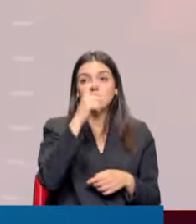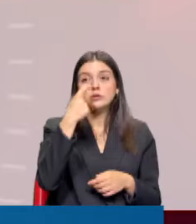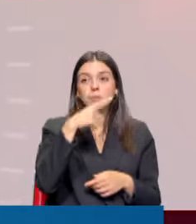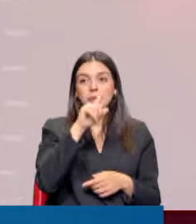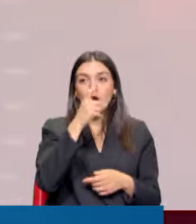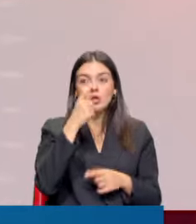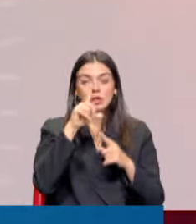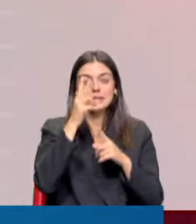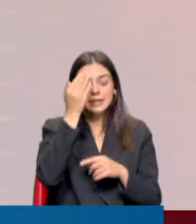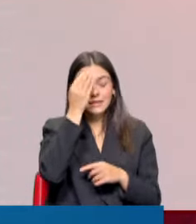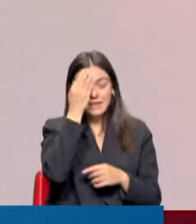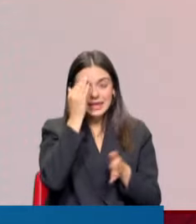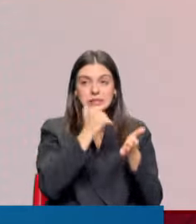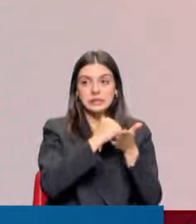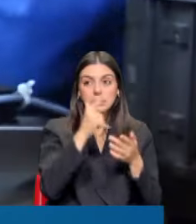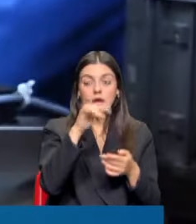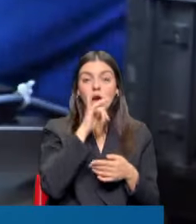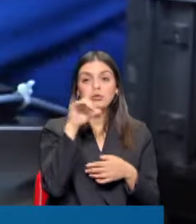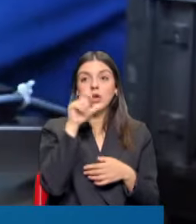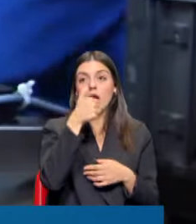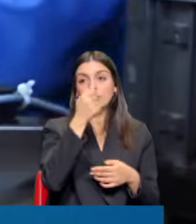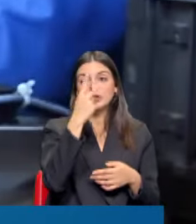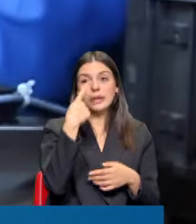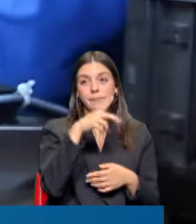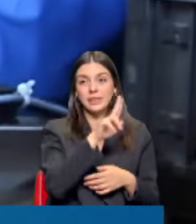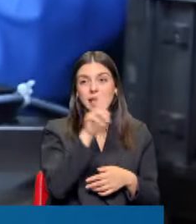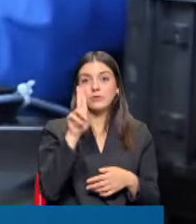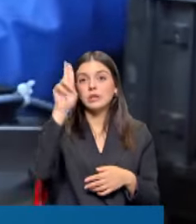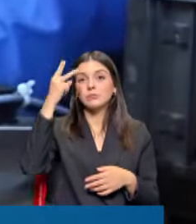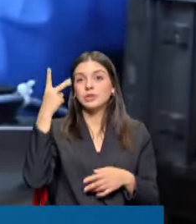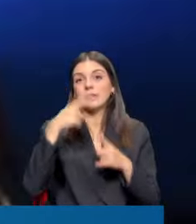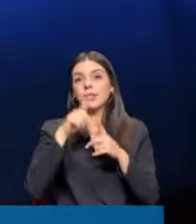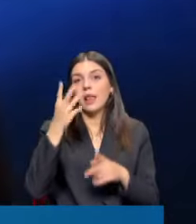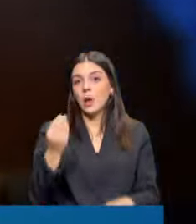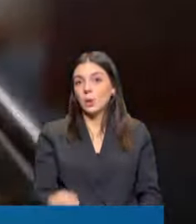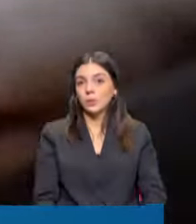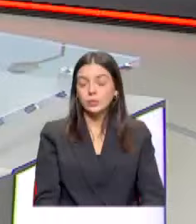olan yoksulluk sınırı da Ağustos ayında 62.772 liraya yükseldi.